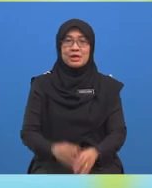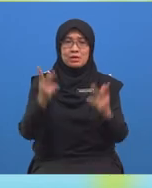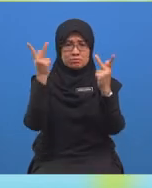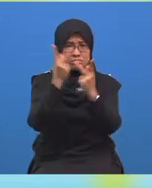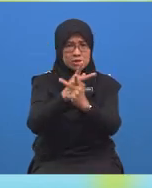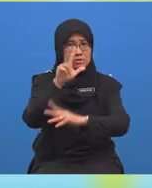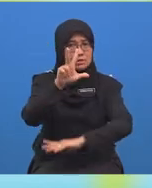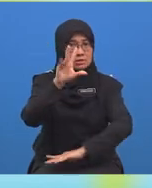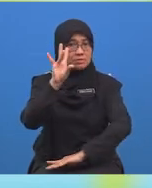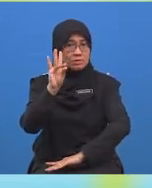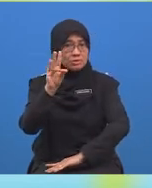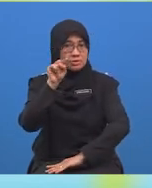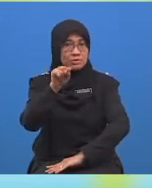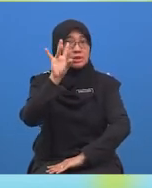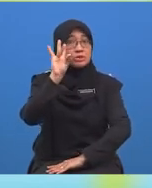darabkan